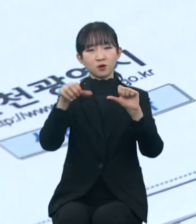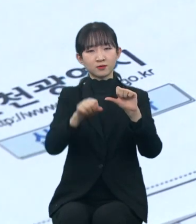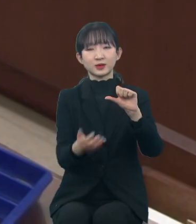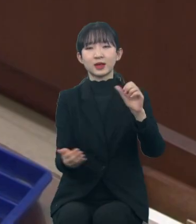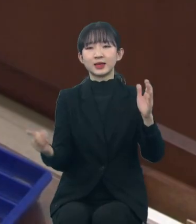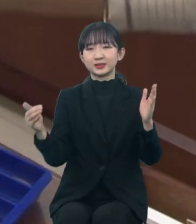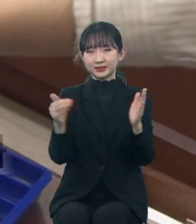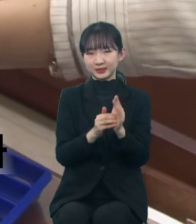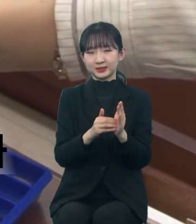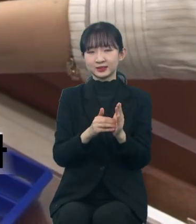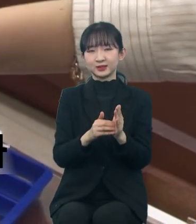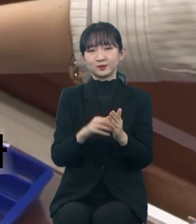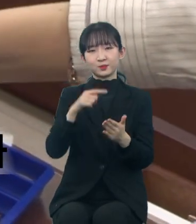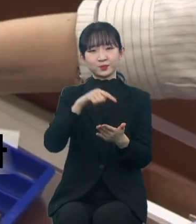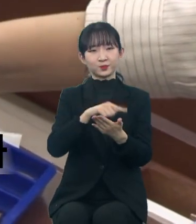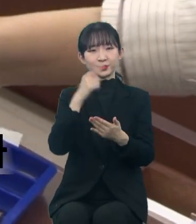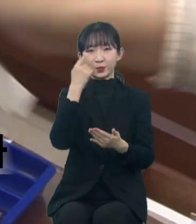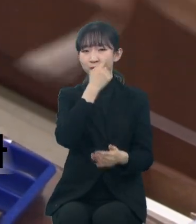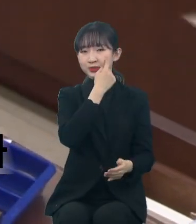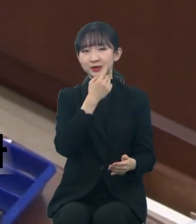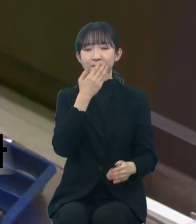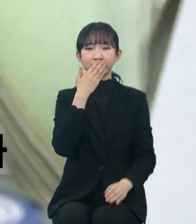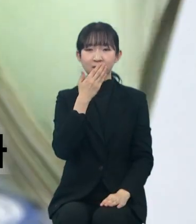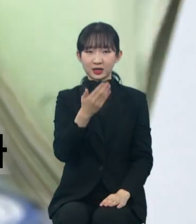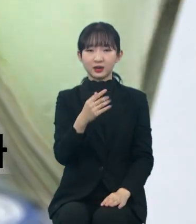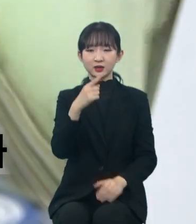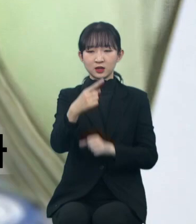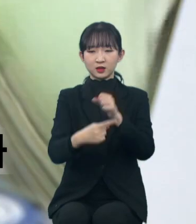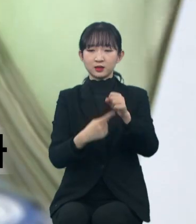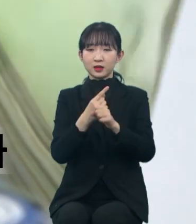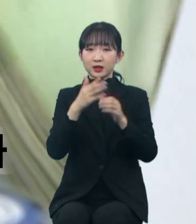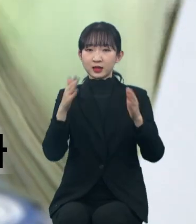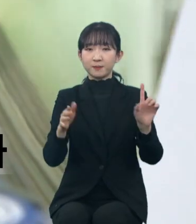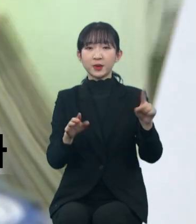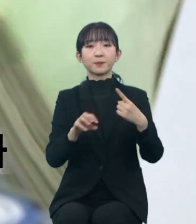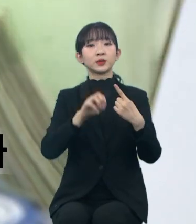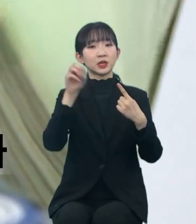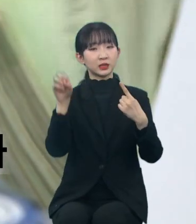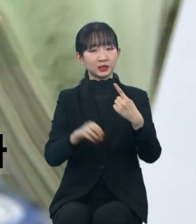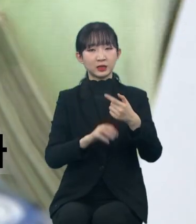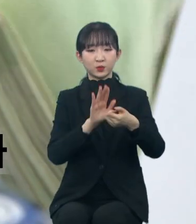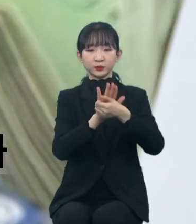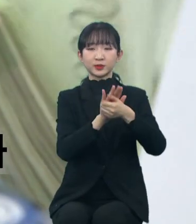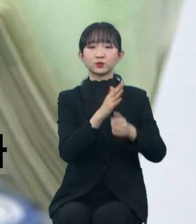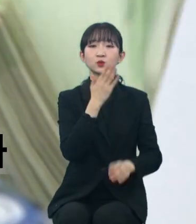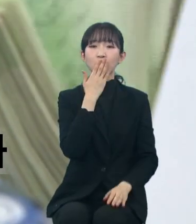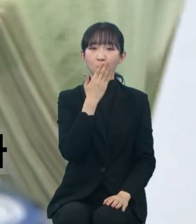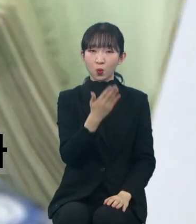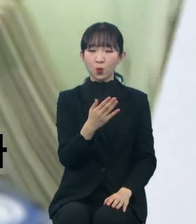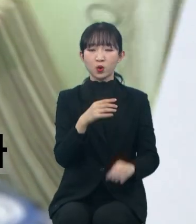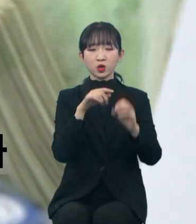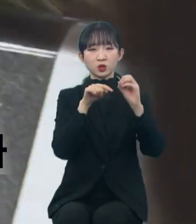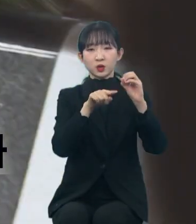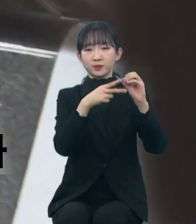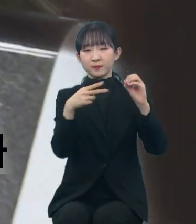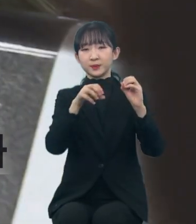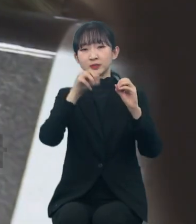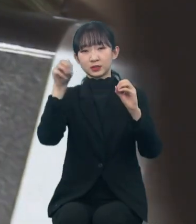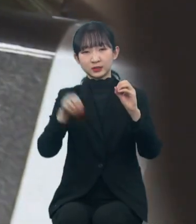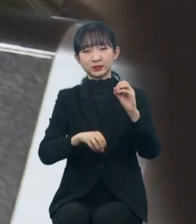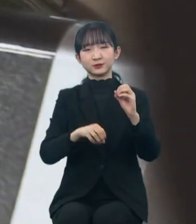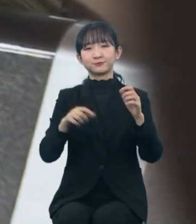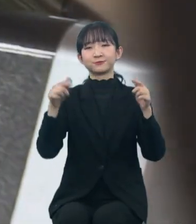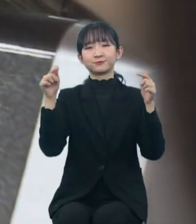있습니다. 1년간 100%의 은행 채무를 보증받을 수 있고 보증료 또한 0.2%포인트